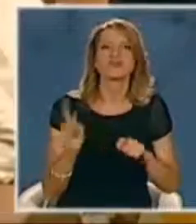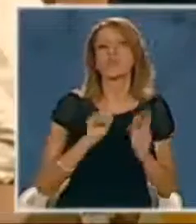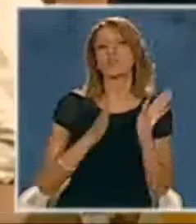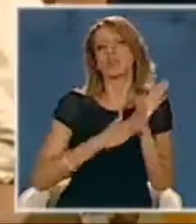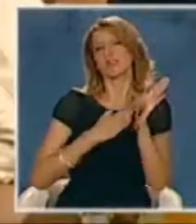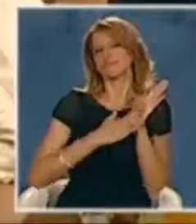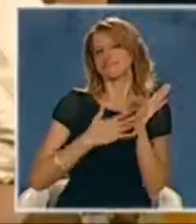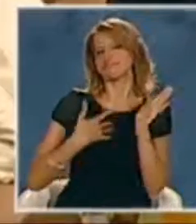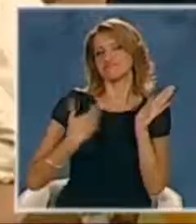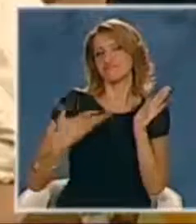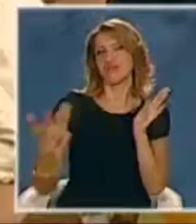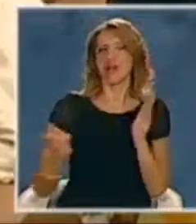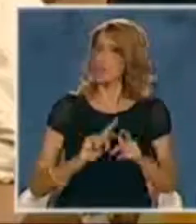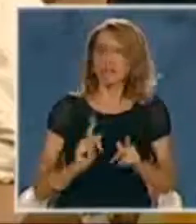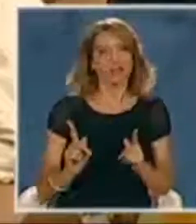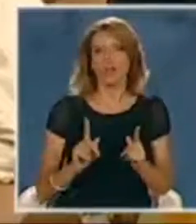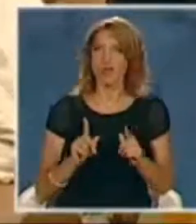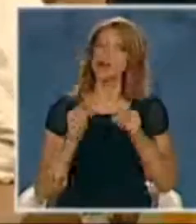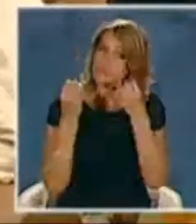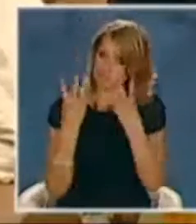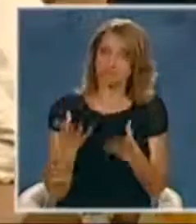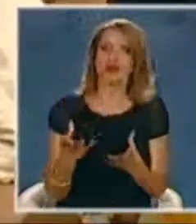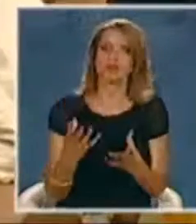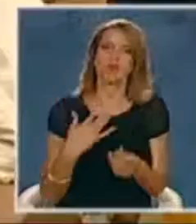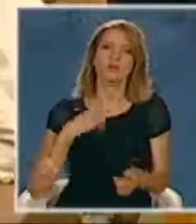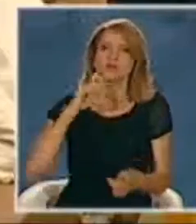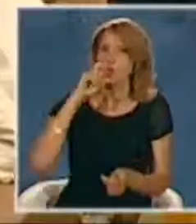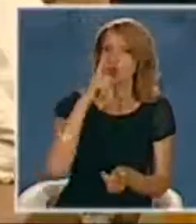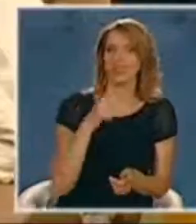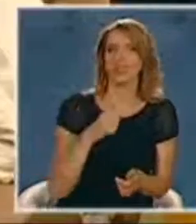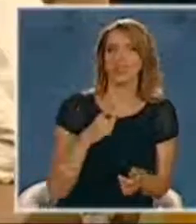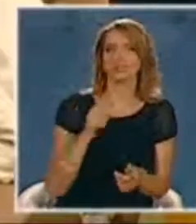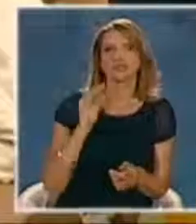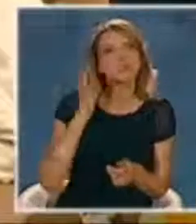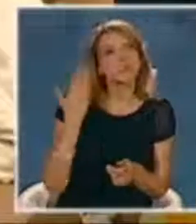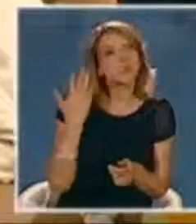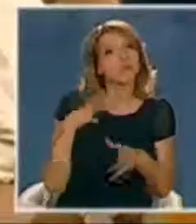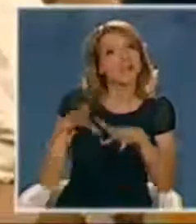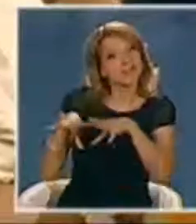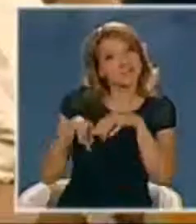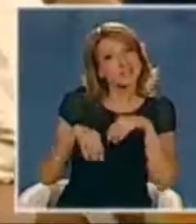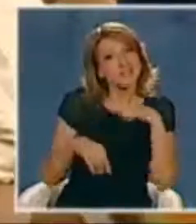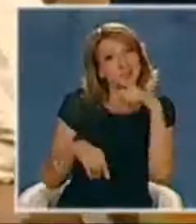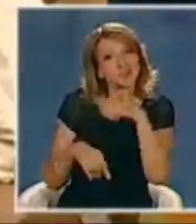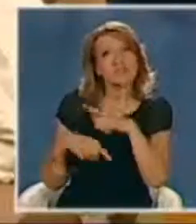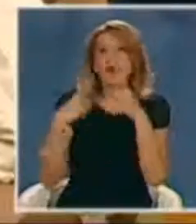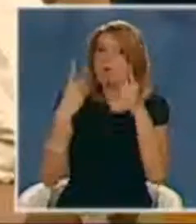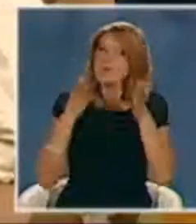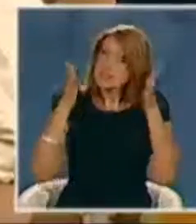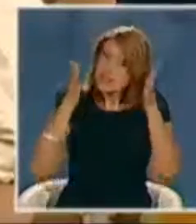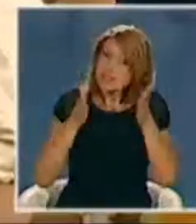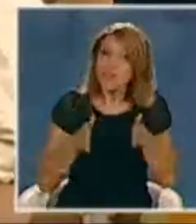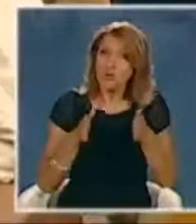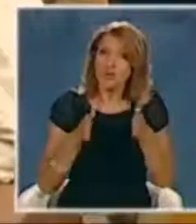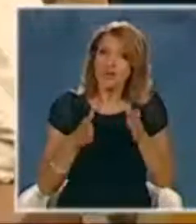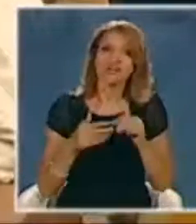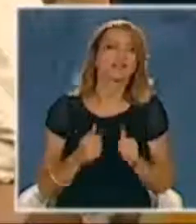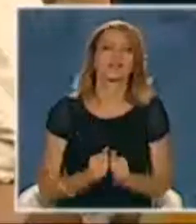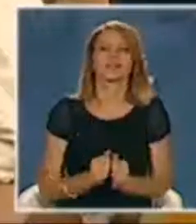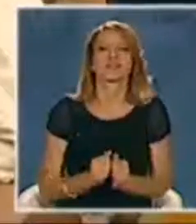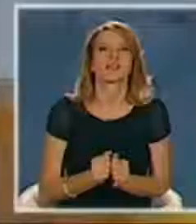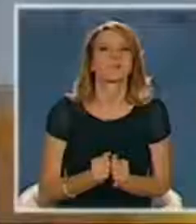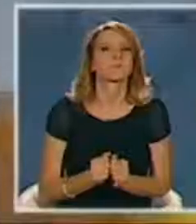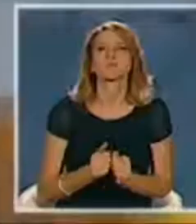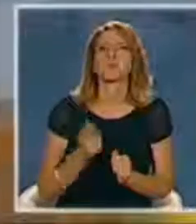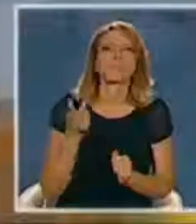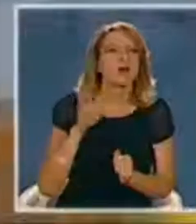това нещо, за което гордея се, че съм била с него в един формат. На колко години беше тогава, между другото?